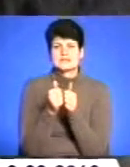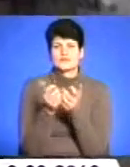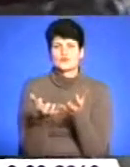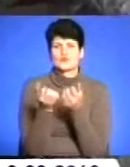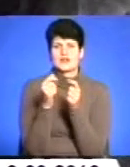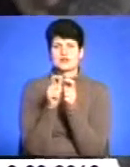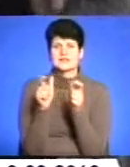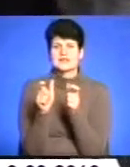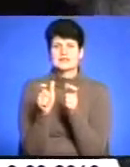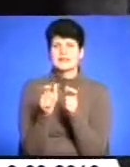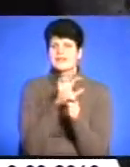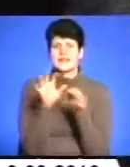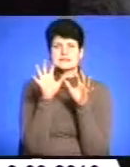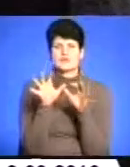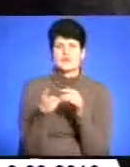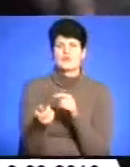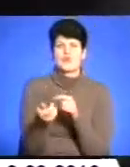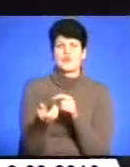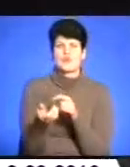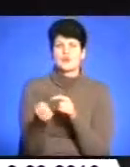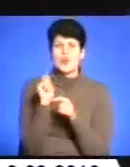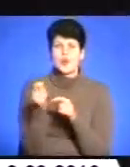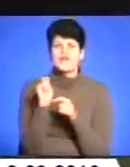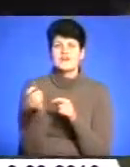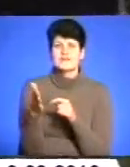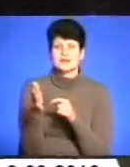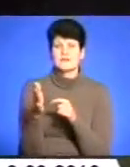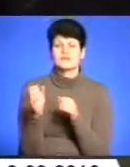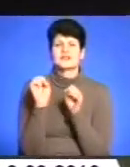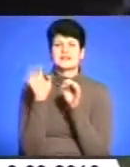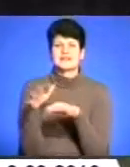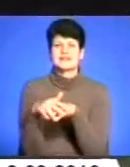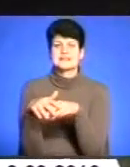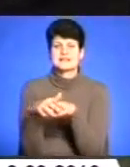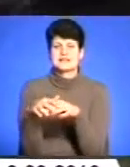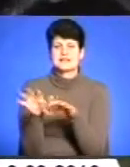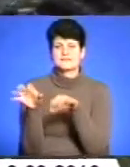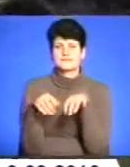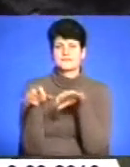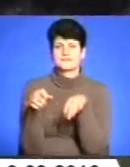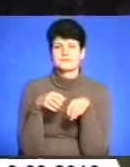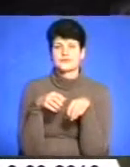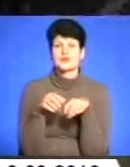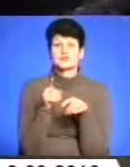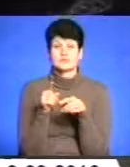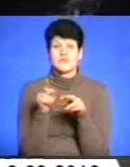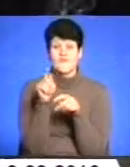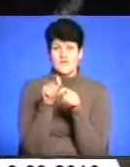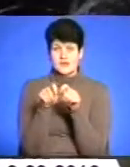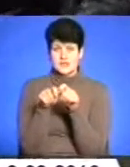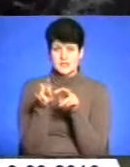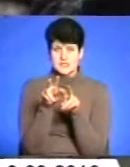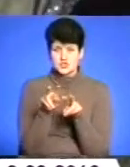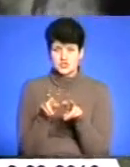станції незаконно відловлюють рибу. Браконьєри закидали сітки і непоміченими витягали здобич з води. Щоб вистежити порушників,